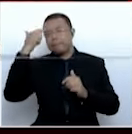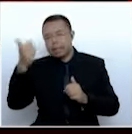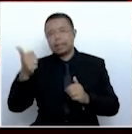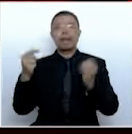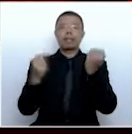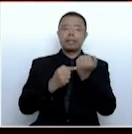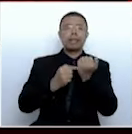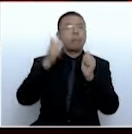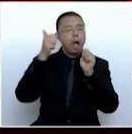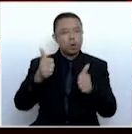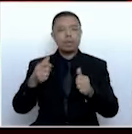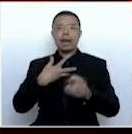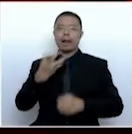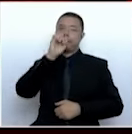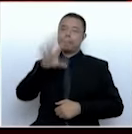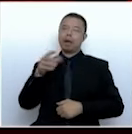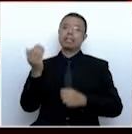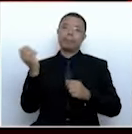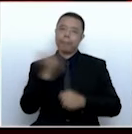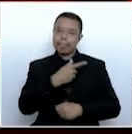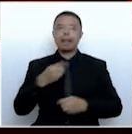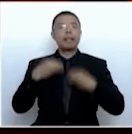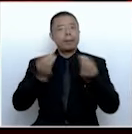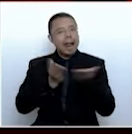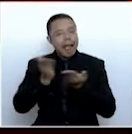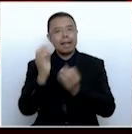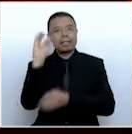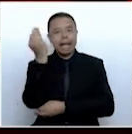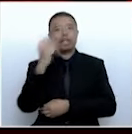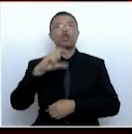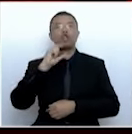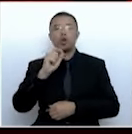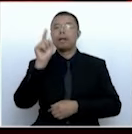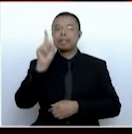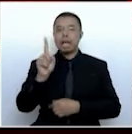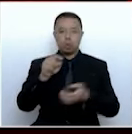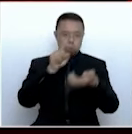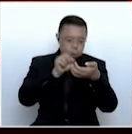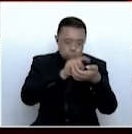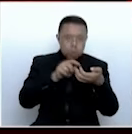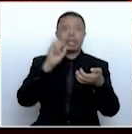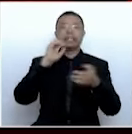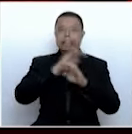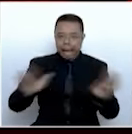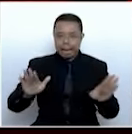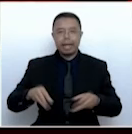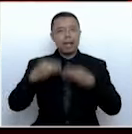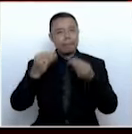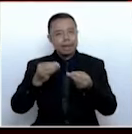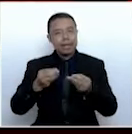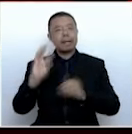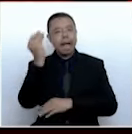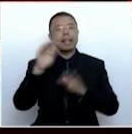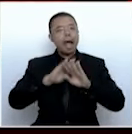dan lebih responsif. Kita bikin layanan untuk warga Jakarta cukup dalam satu genggaman saja. Kita wujudkan Jakarta